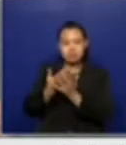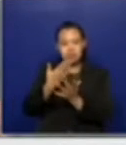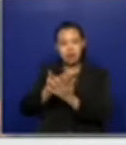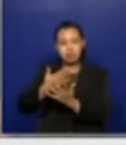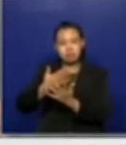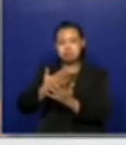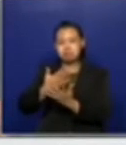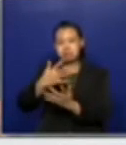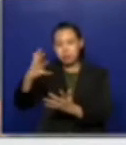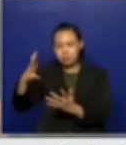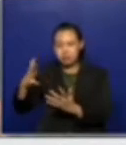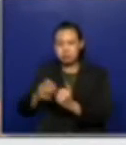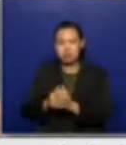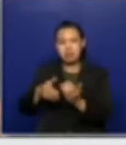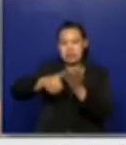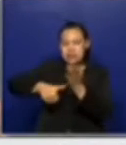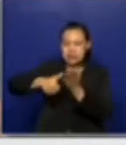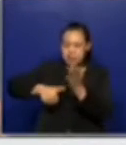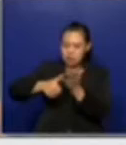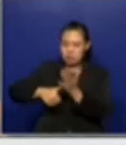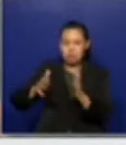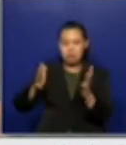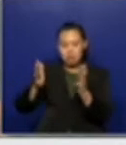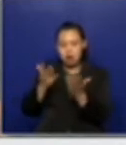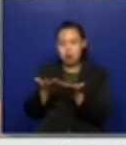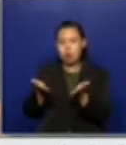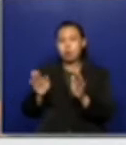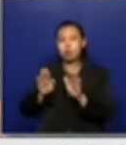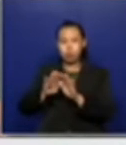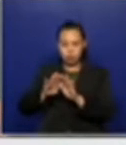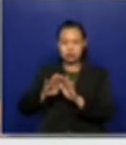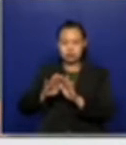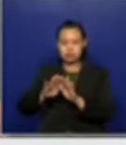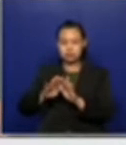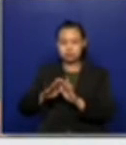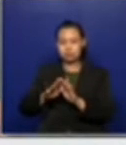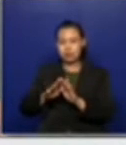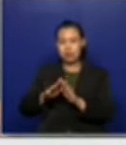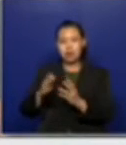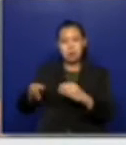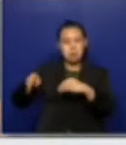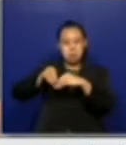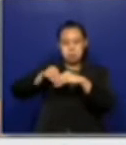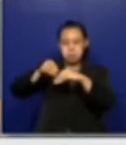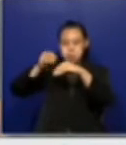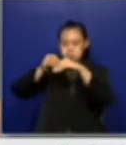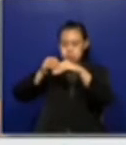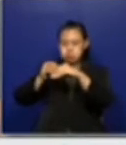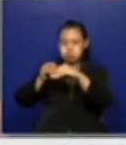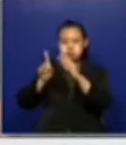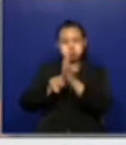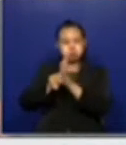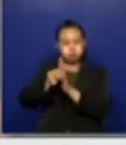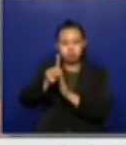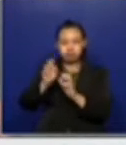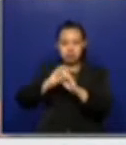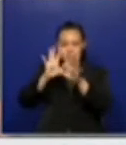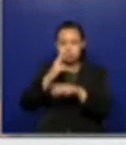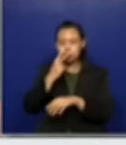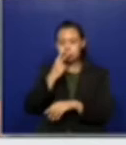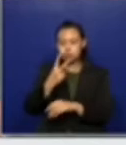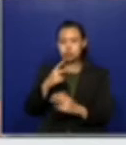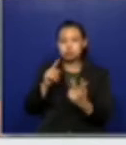ขหนี้ครัวเรือนที่สูงขึ้นอย่างมีนัยยะสำคัญชี้ชัดว่าการบริหารของรัฐบา